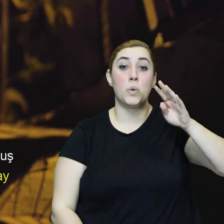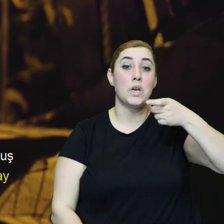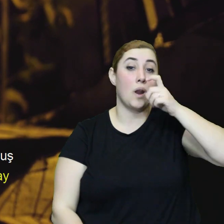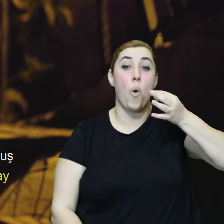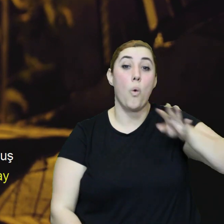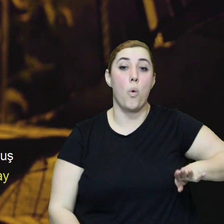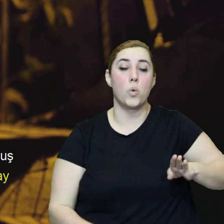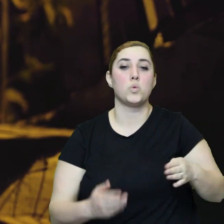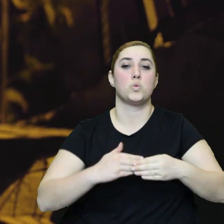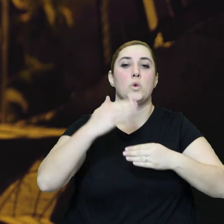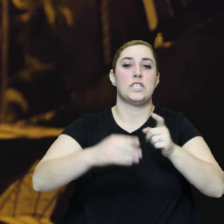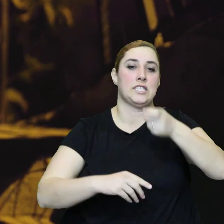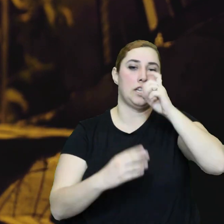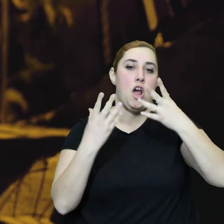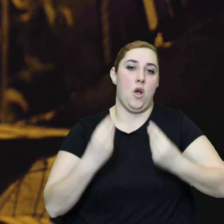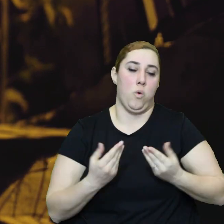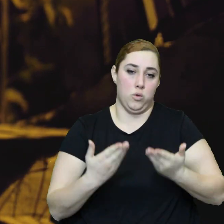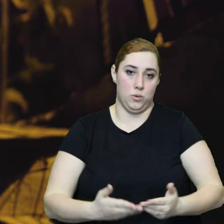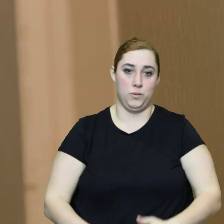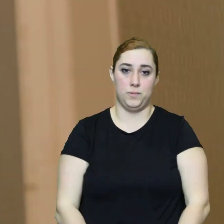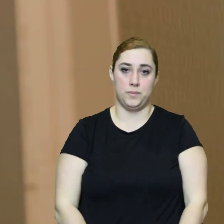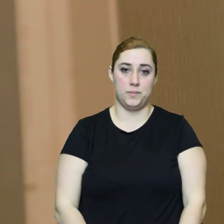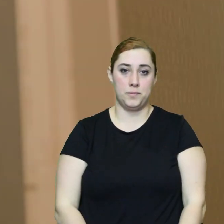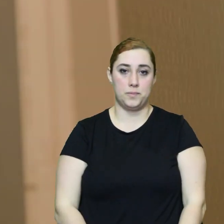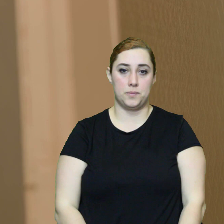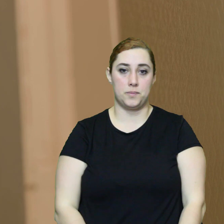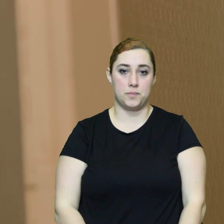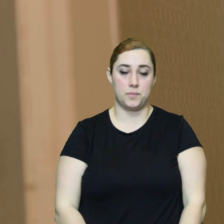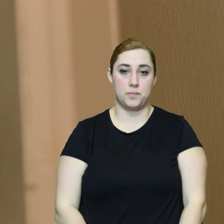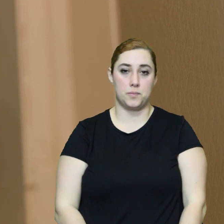sonra kral olmuş. Akşam karanlığında merdivenlere oturmuş ağlıyor.